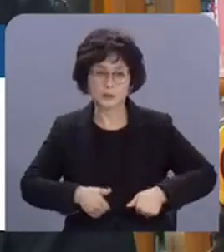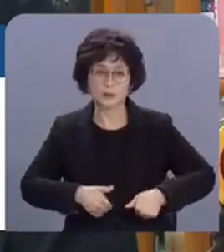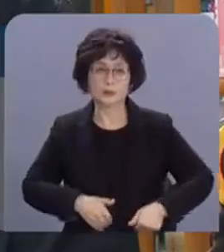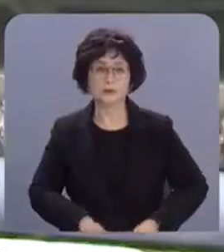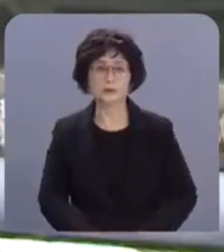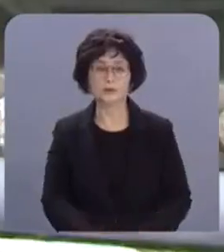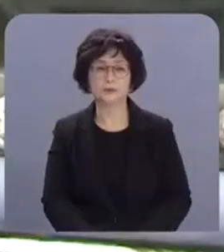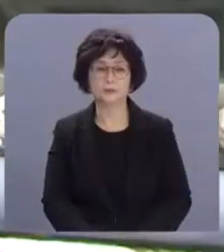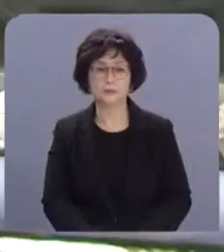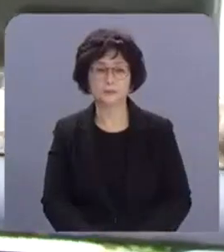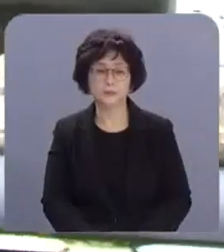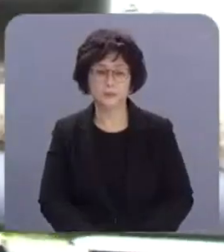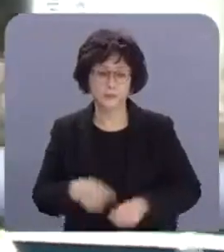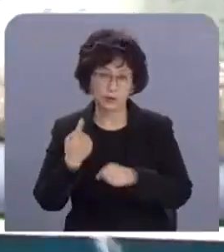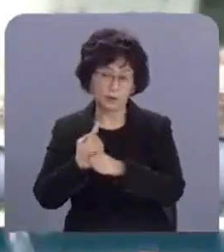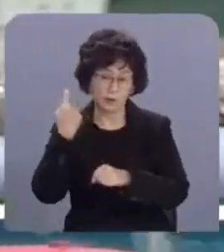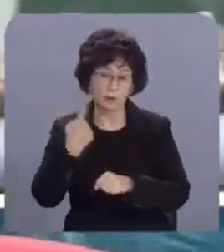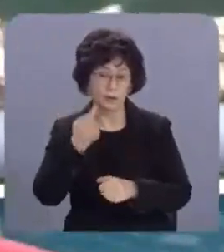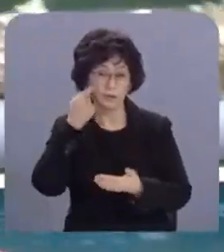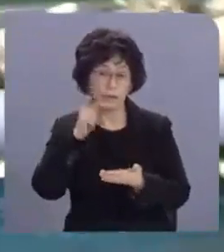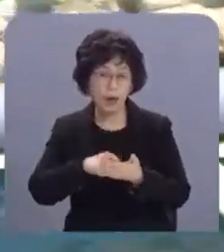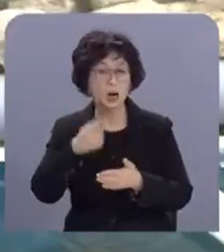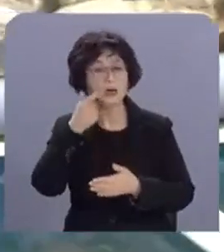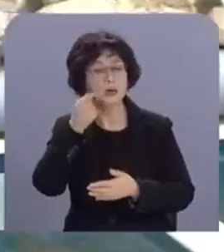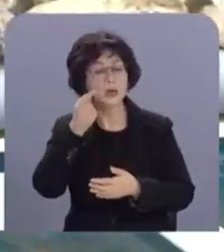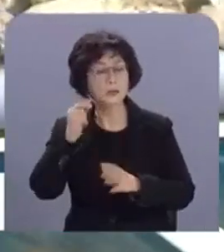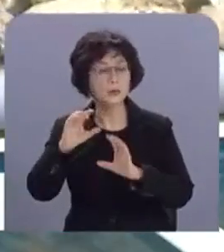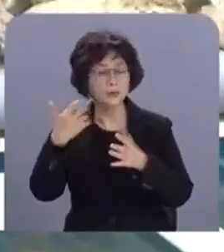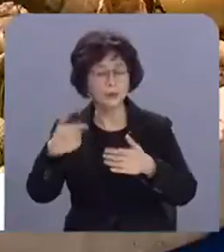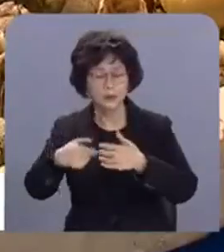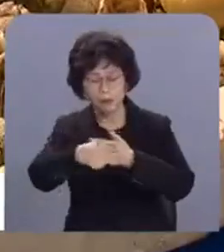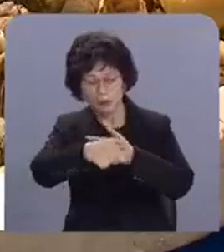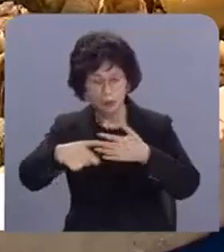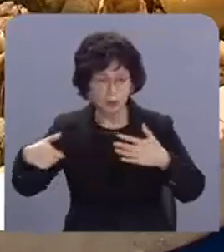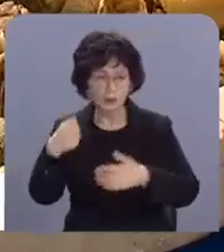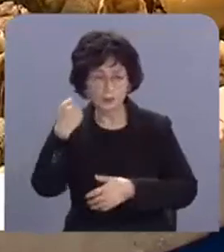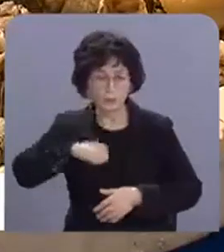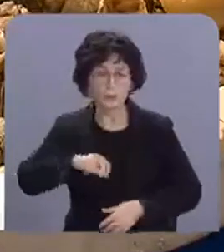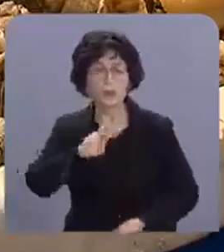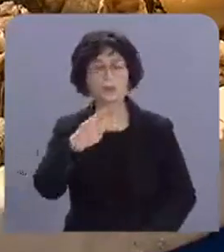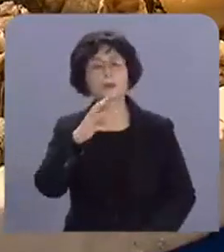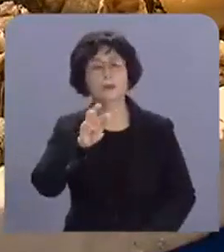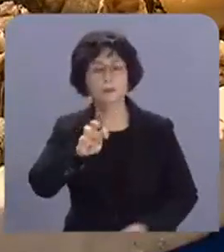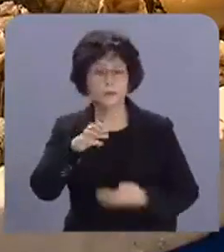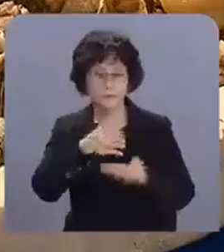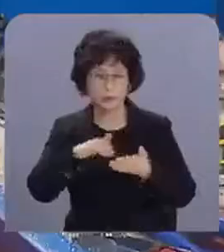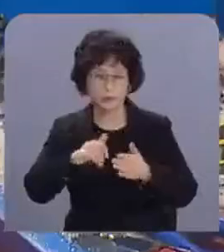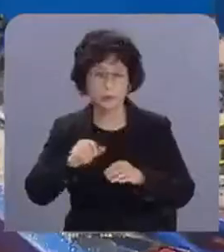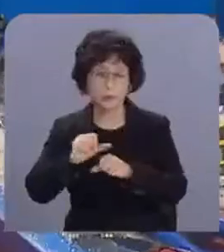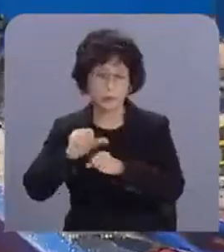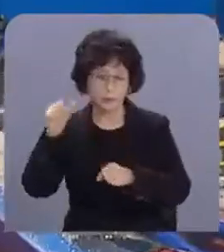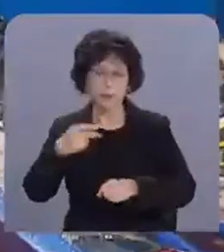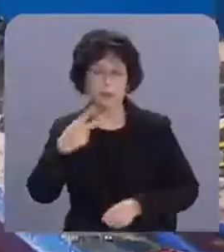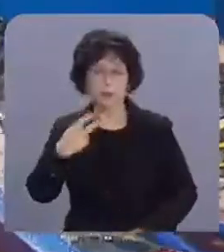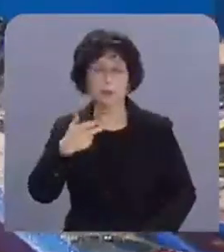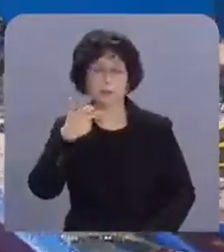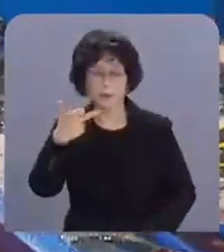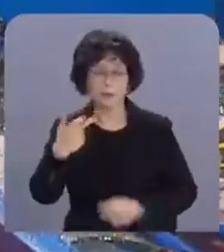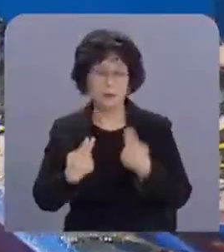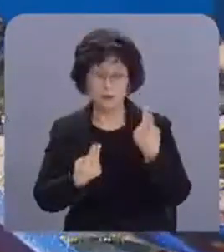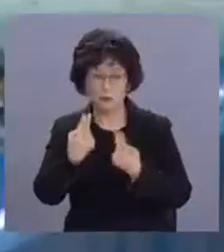필요하다고 봅니다 지난해 적발된 일본산 수산물 원산지 표시 위반인 230건 5년 전인